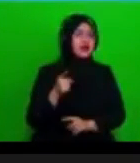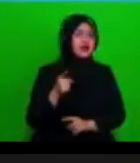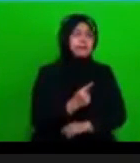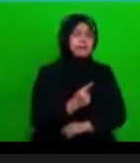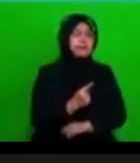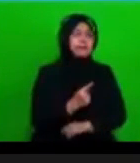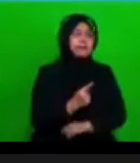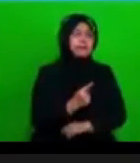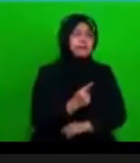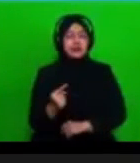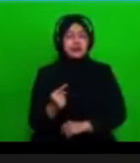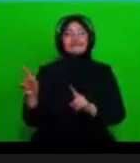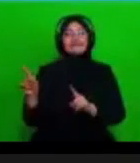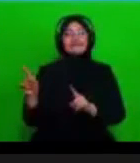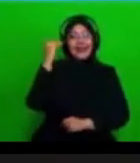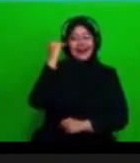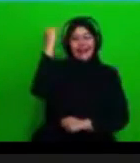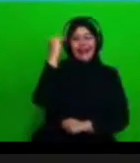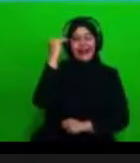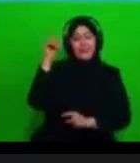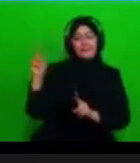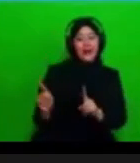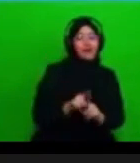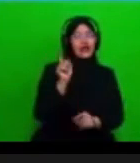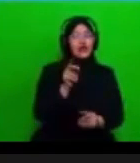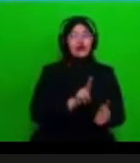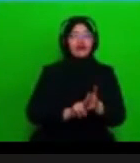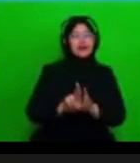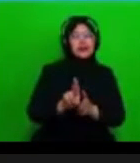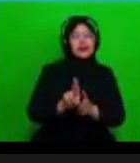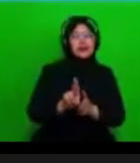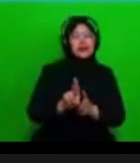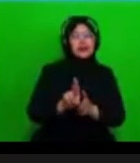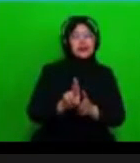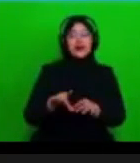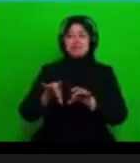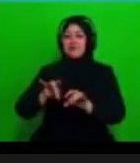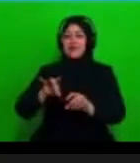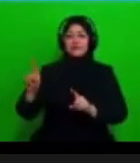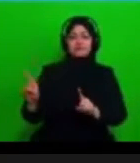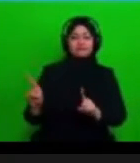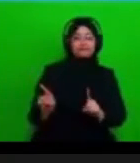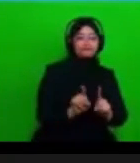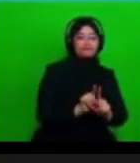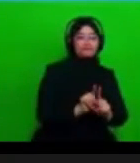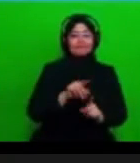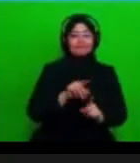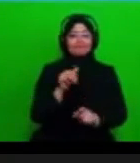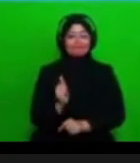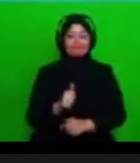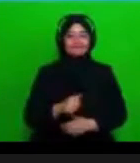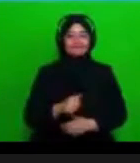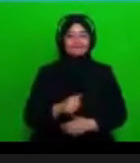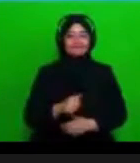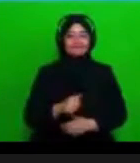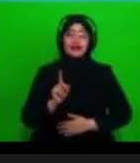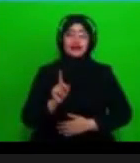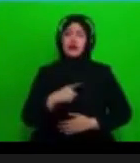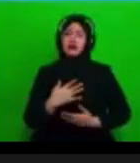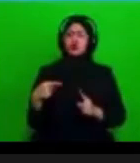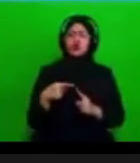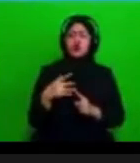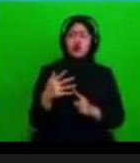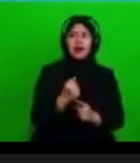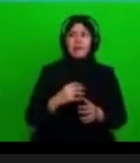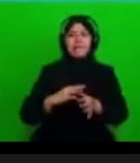900 yang didampingi oleh kakak-kakak pendamping, yaitu perguruan tinggi vokasi yang kita pilih untuk mendampingi, sehingga akan terjadi